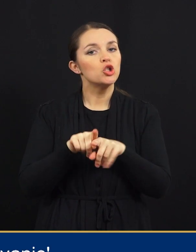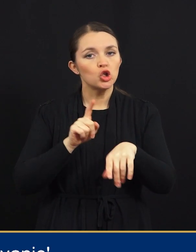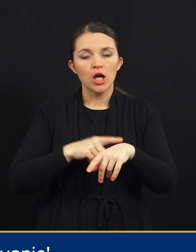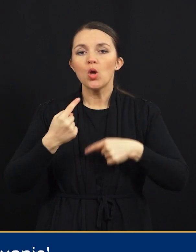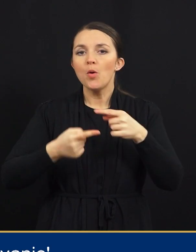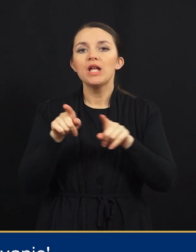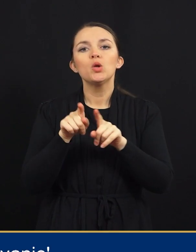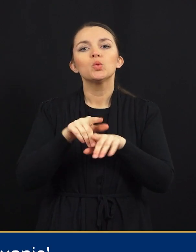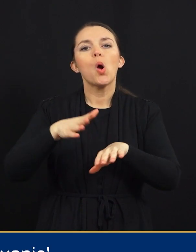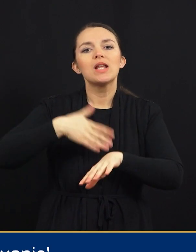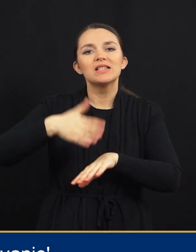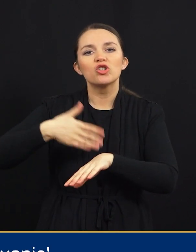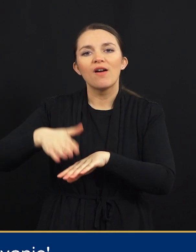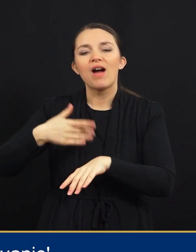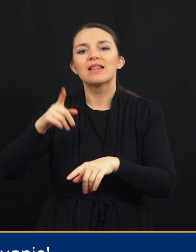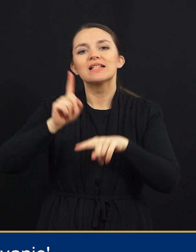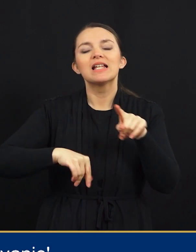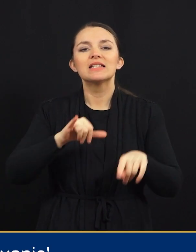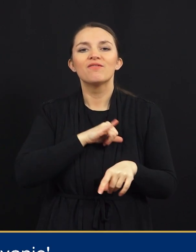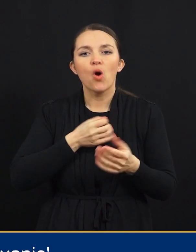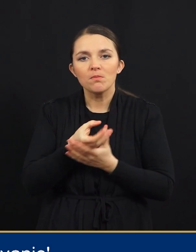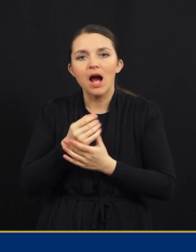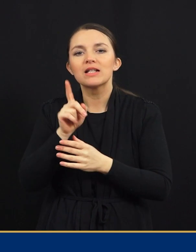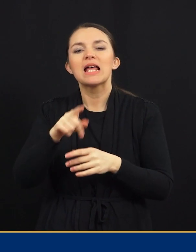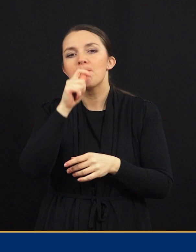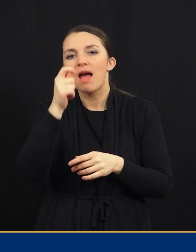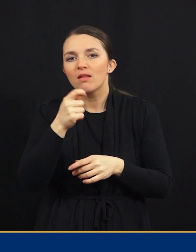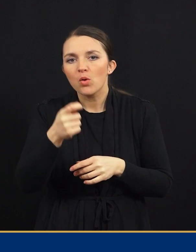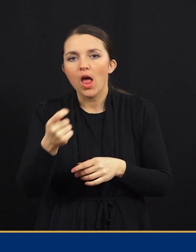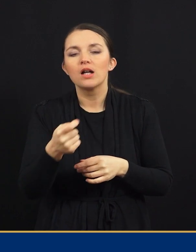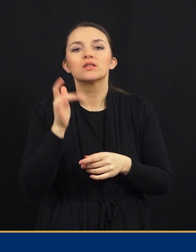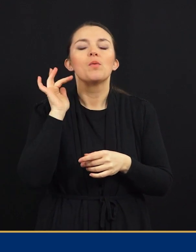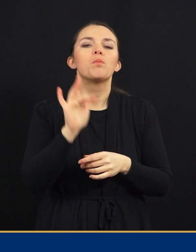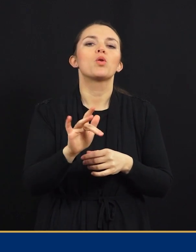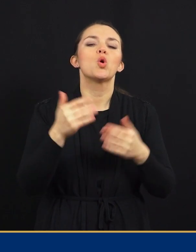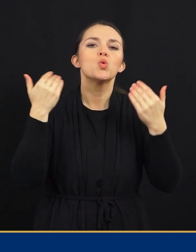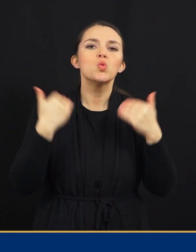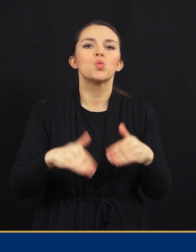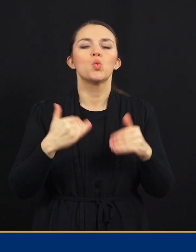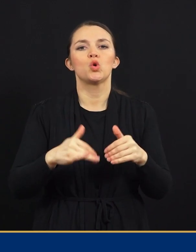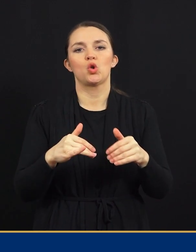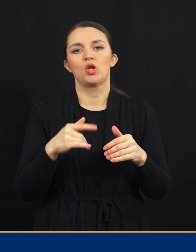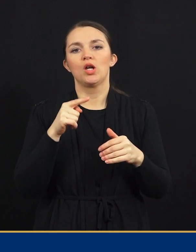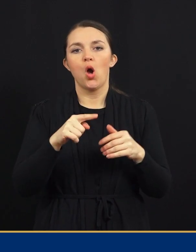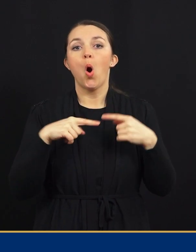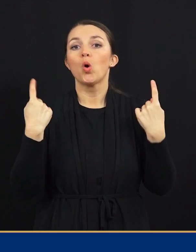Sočasno poteka tudi onesnaževanje z dezinformacijami in manipulacijami zoper nujnost okoljske